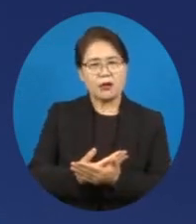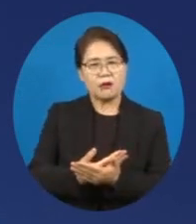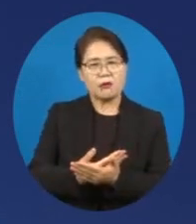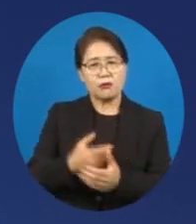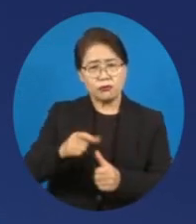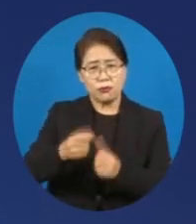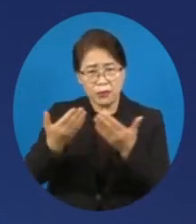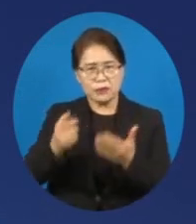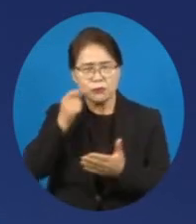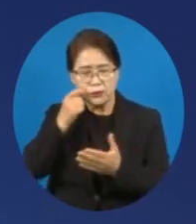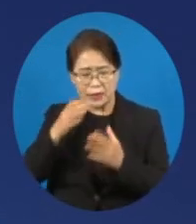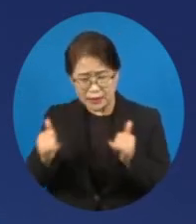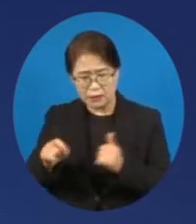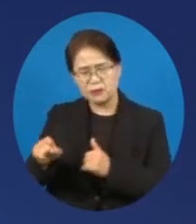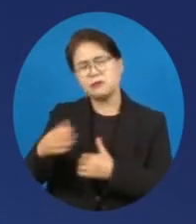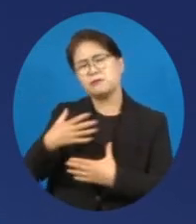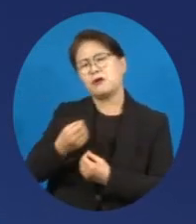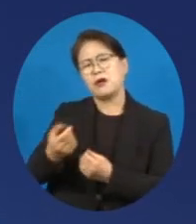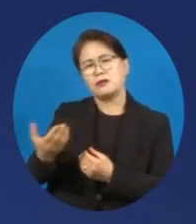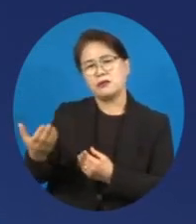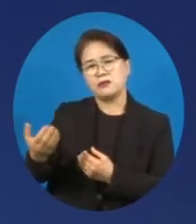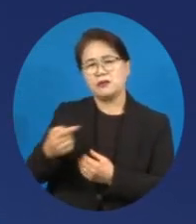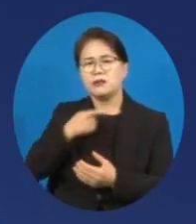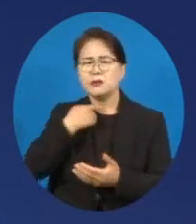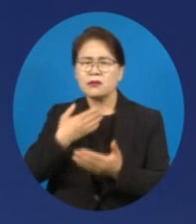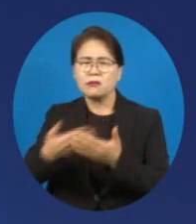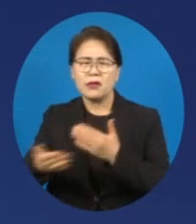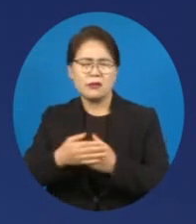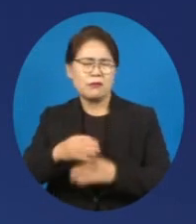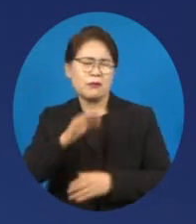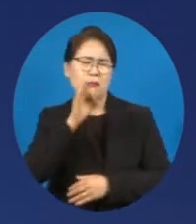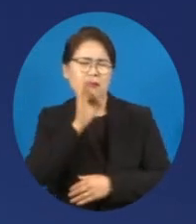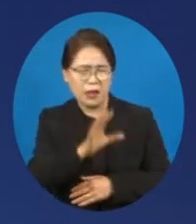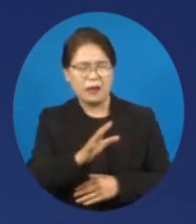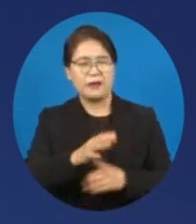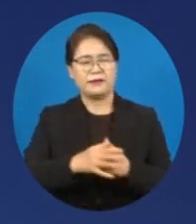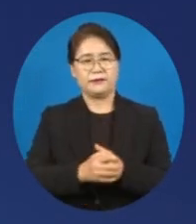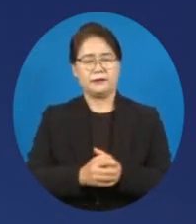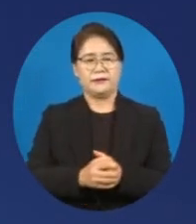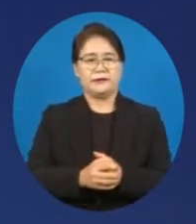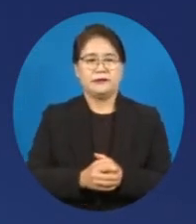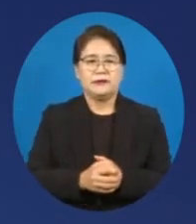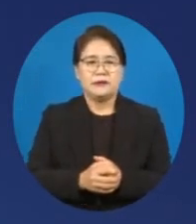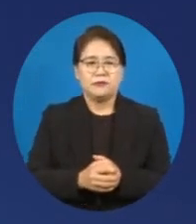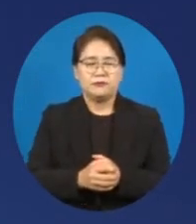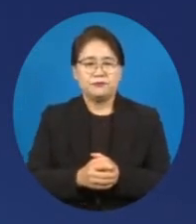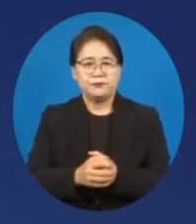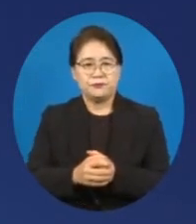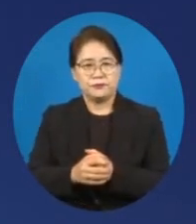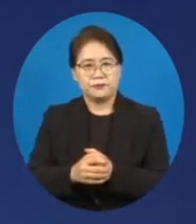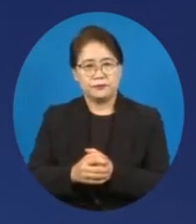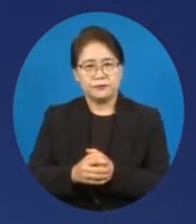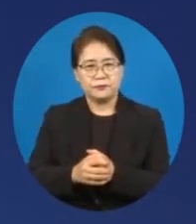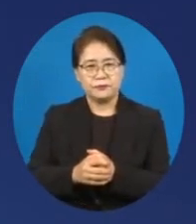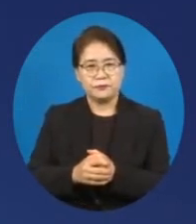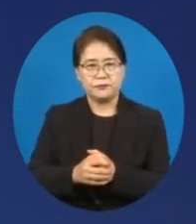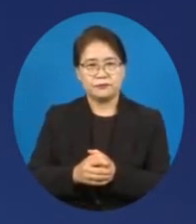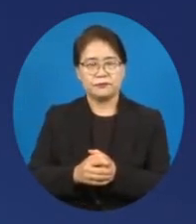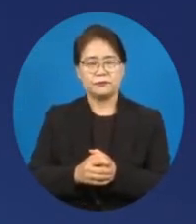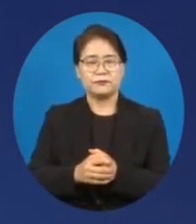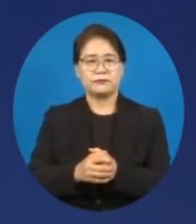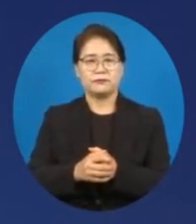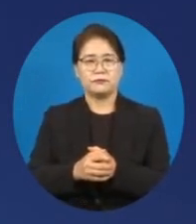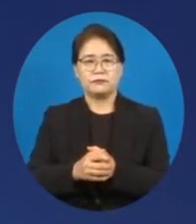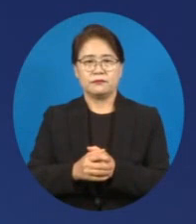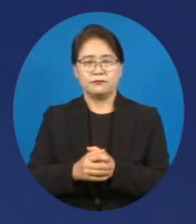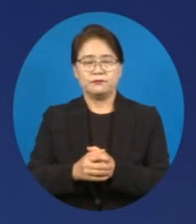없습니다 주님이 말씀하신이 평안은 죄와 죽음의 법에서 해방된 자만이 누릴 수가